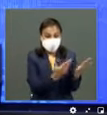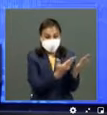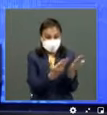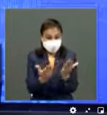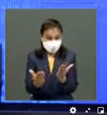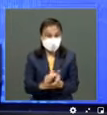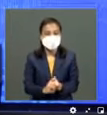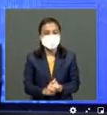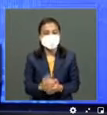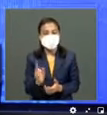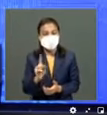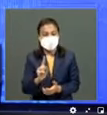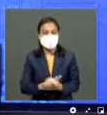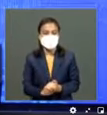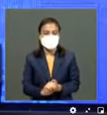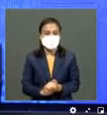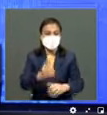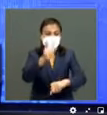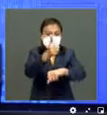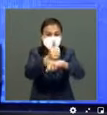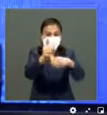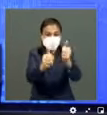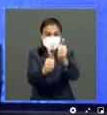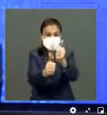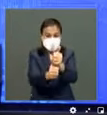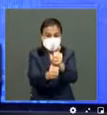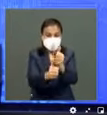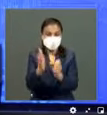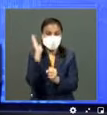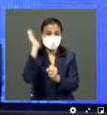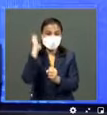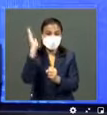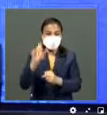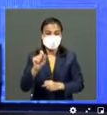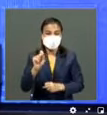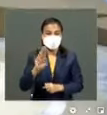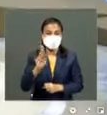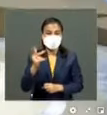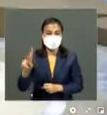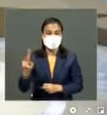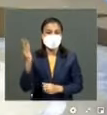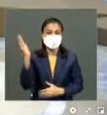ทย์หญิงอภิสมัยศรีรังสรรค์ผู้ช่วยโฆษกสบค.แถลงรายละเอียดค่ะ